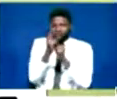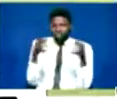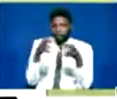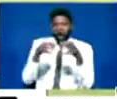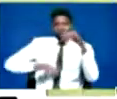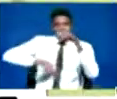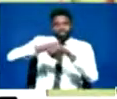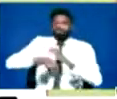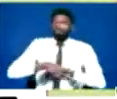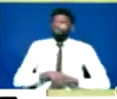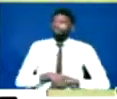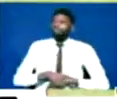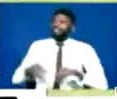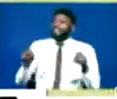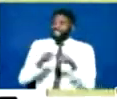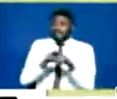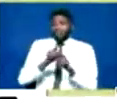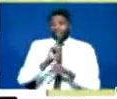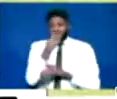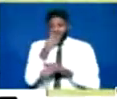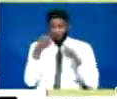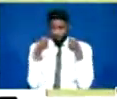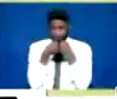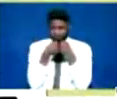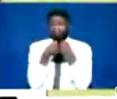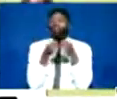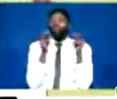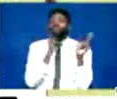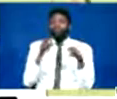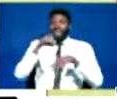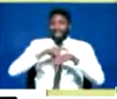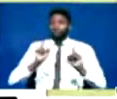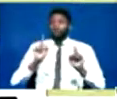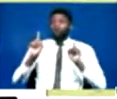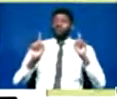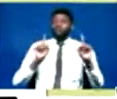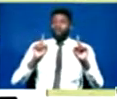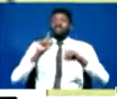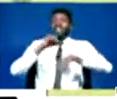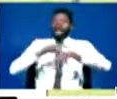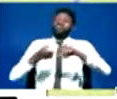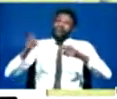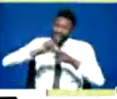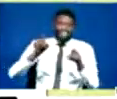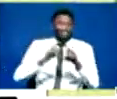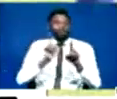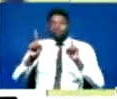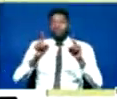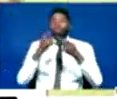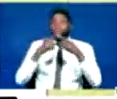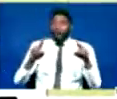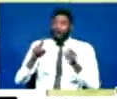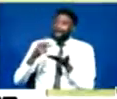Mechi hiyo ilikamilika sare ya bao 1-1 kwenye muda wa kawaida na muda wa ziada, lakini Highland ikawazidi maarifa Kisumu